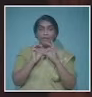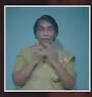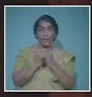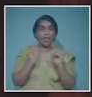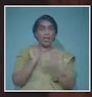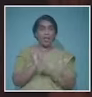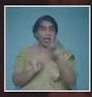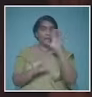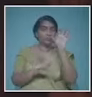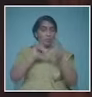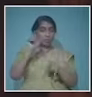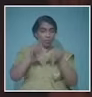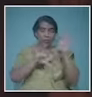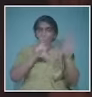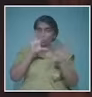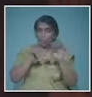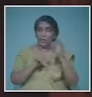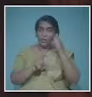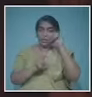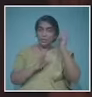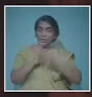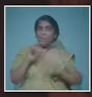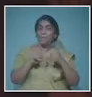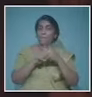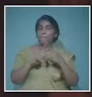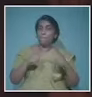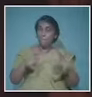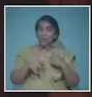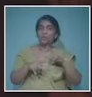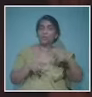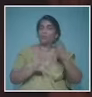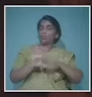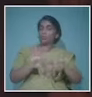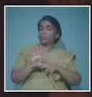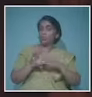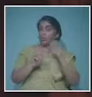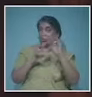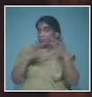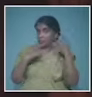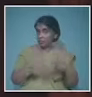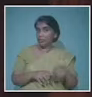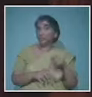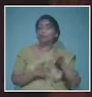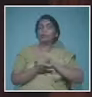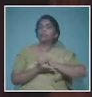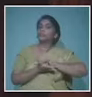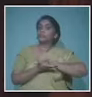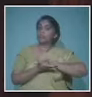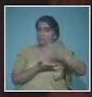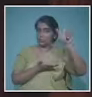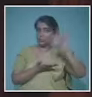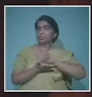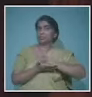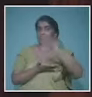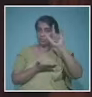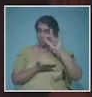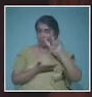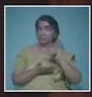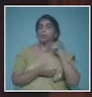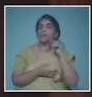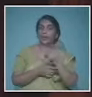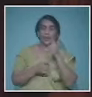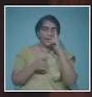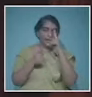laksyat tora gana japan bahasa saha anikut puhunu ala badila widesha rakia sahayo mukara eka